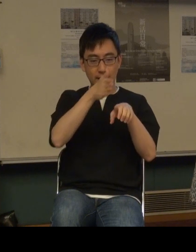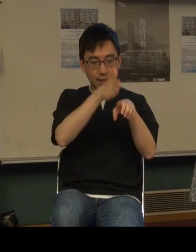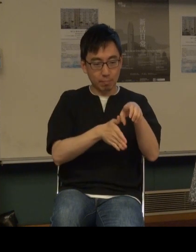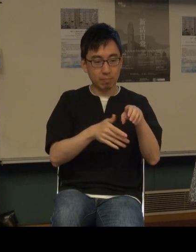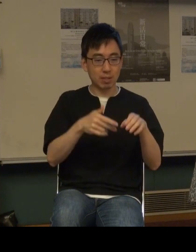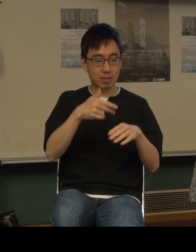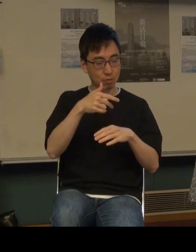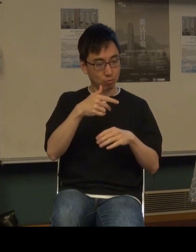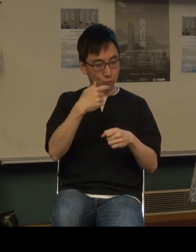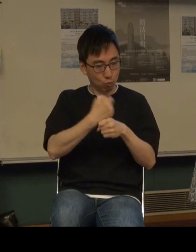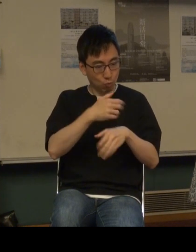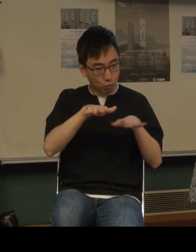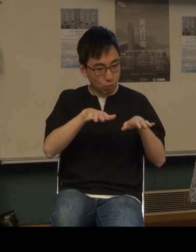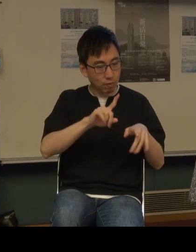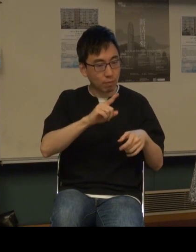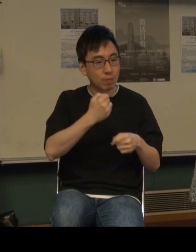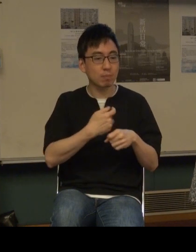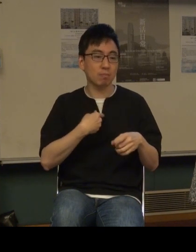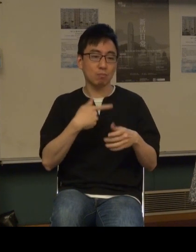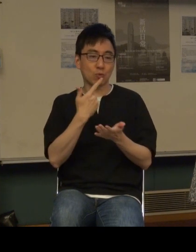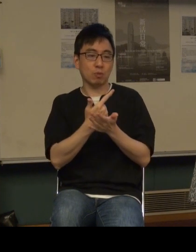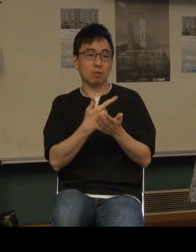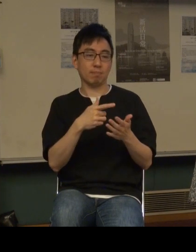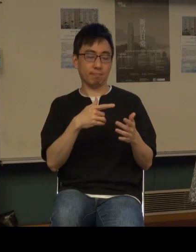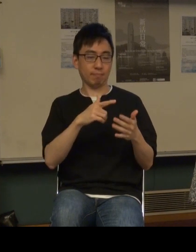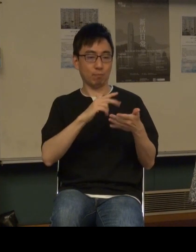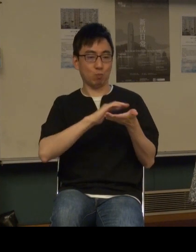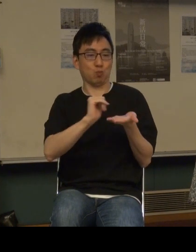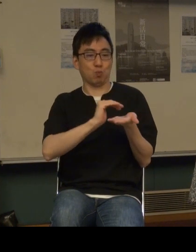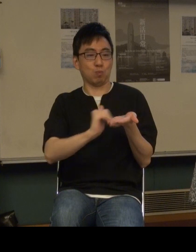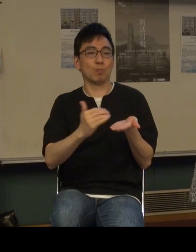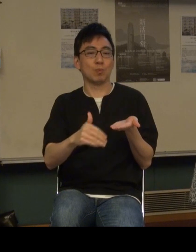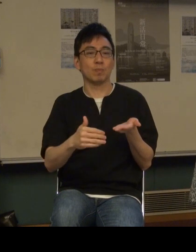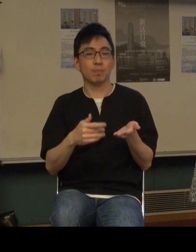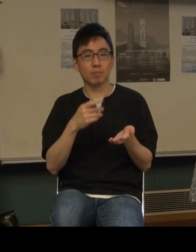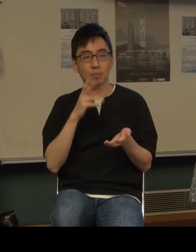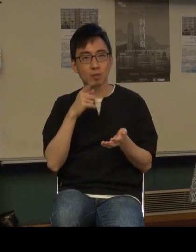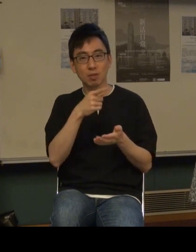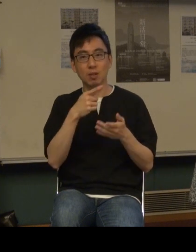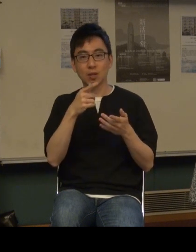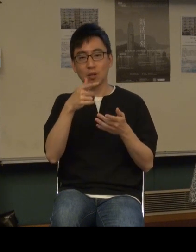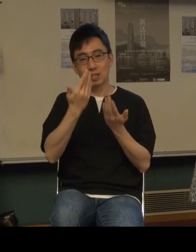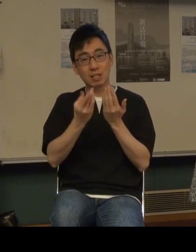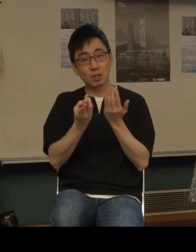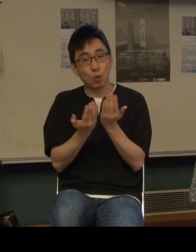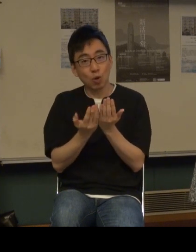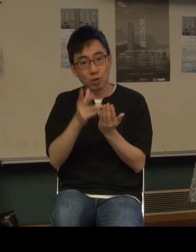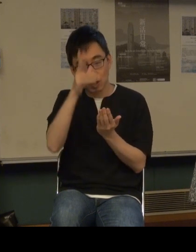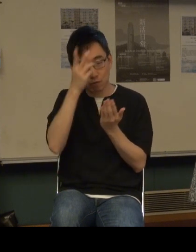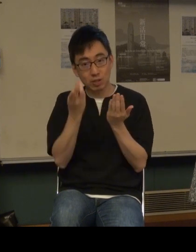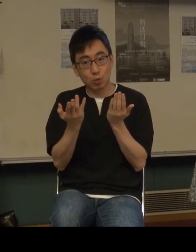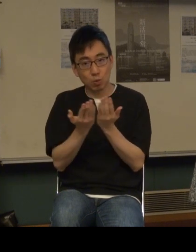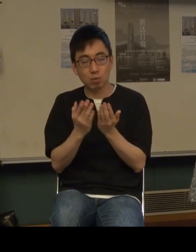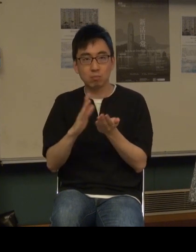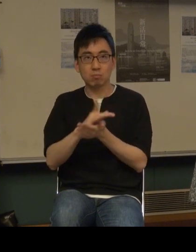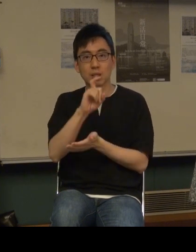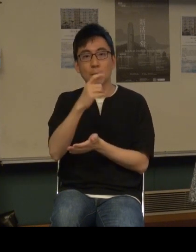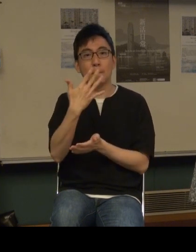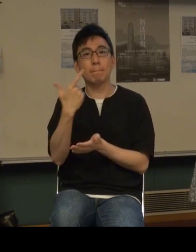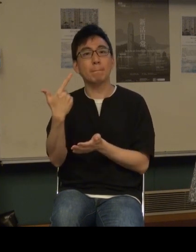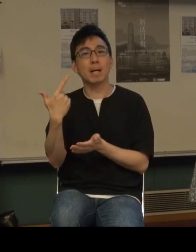係好追求嗰個規律性嘅。咁啊，譬如呢啲官立小學咧，喺1958年咧嘅官立小學嗰度咧，你都會見到佢